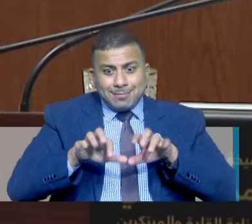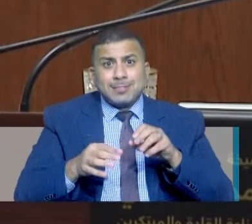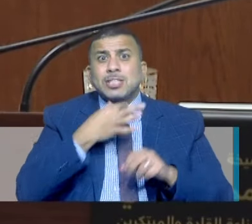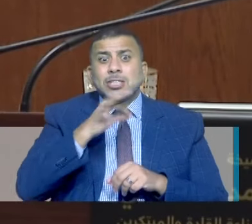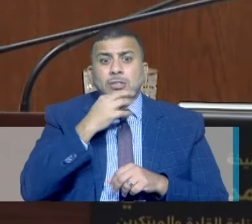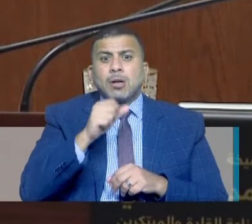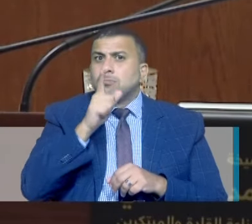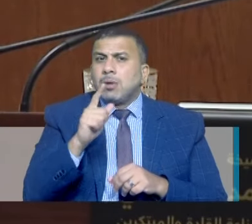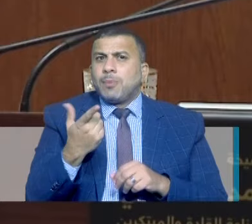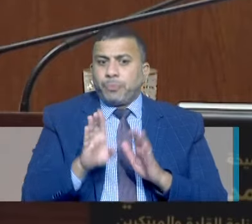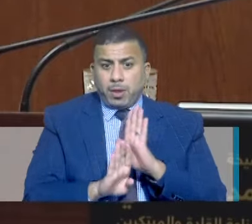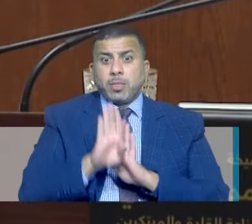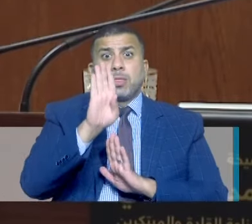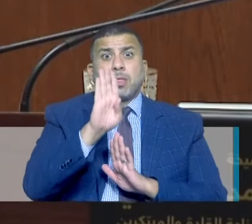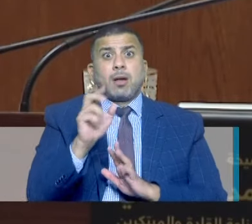هذه الثورة الرقمية.